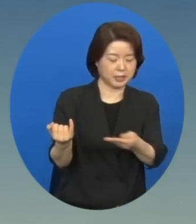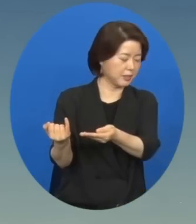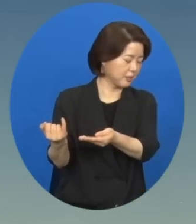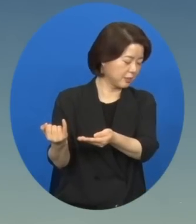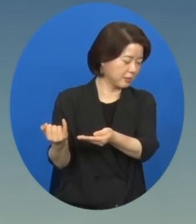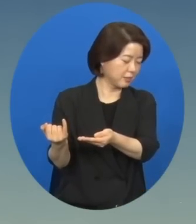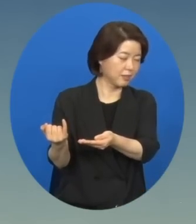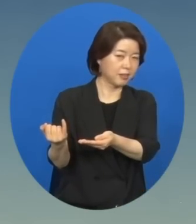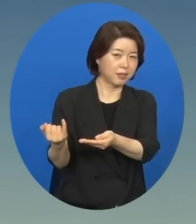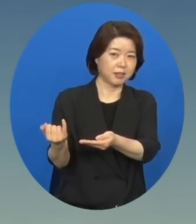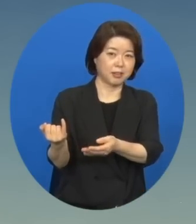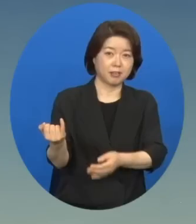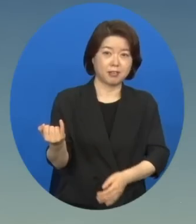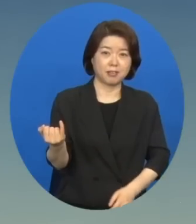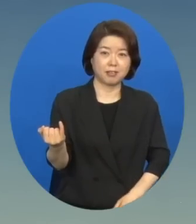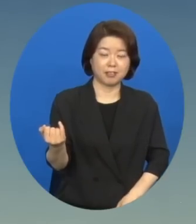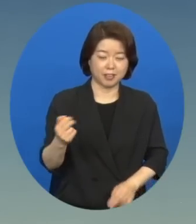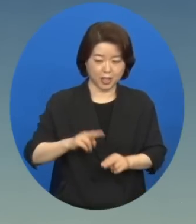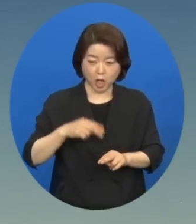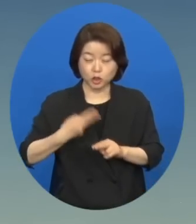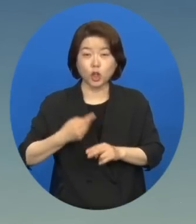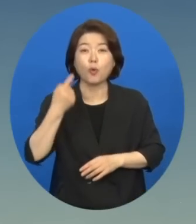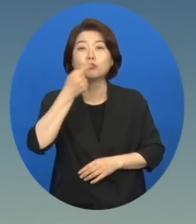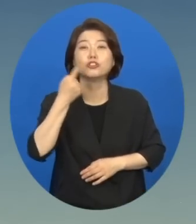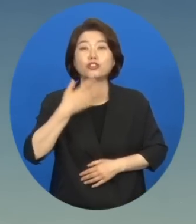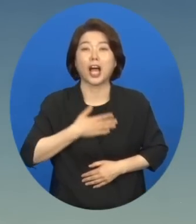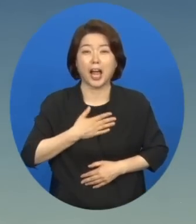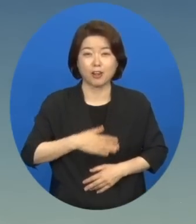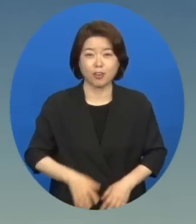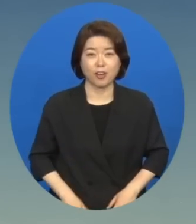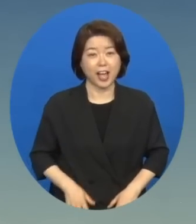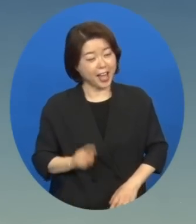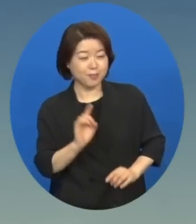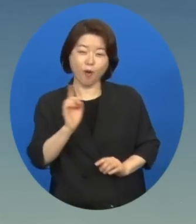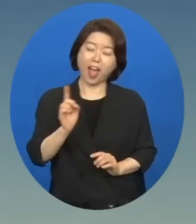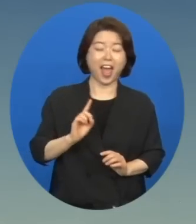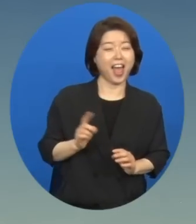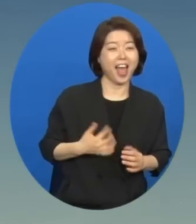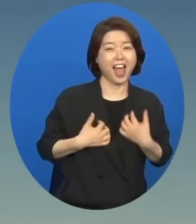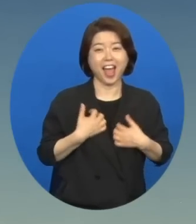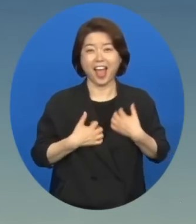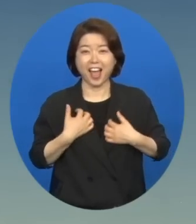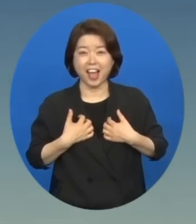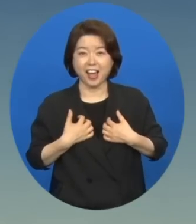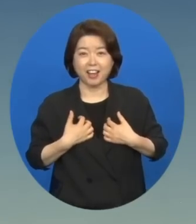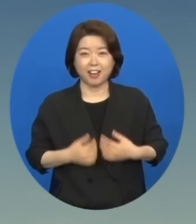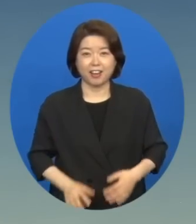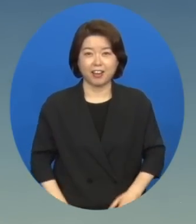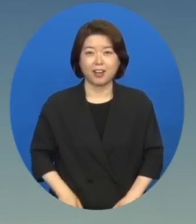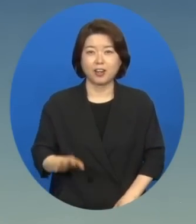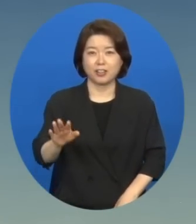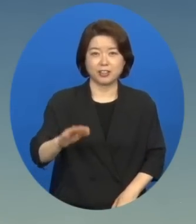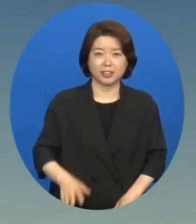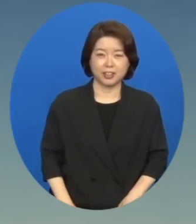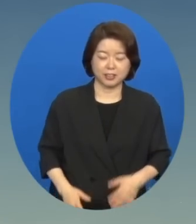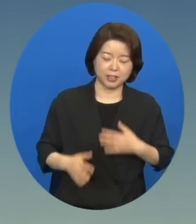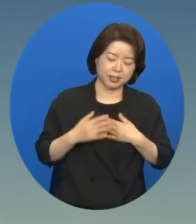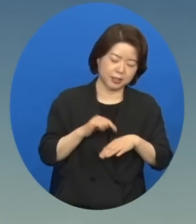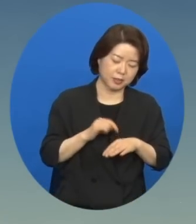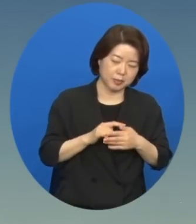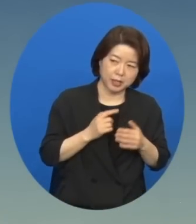건넸어요. 근데 아내가 선물 주는 줄 알고 이거 뭐야? 근데 제가 얼마나